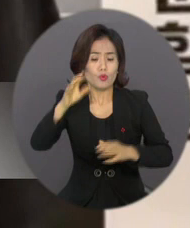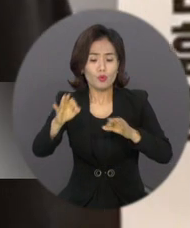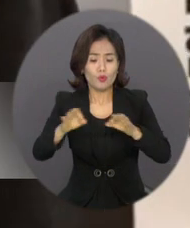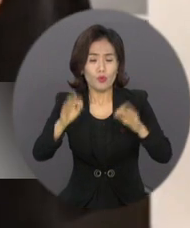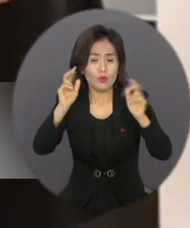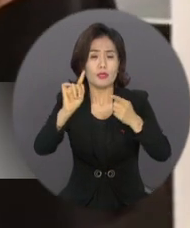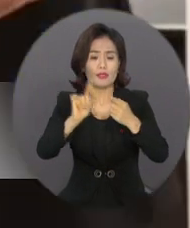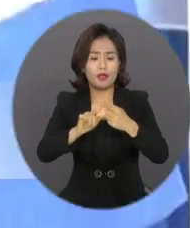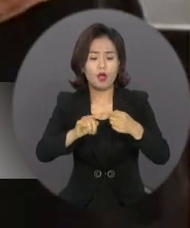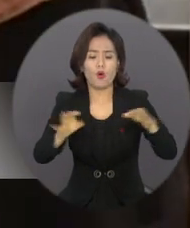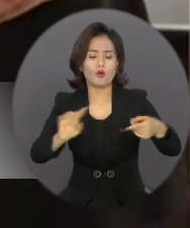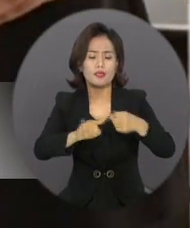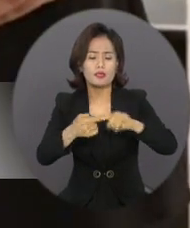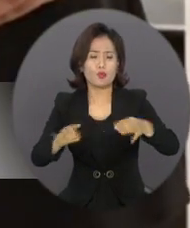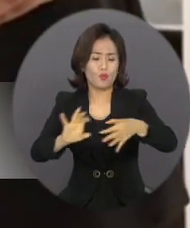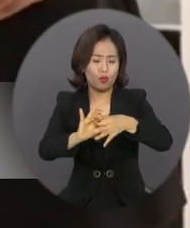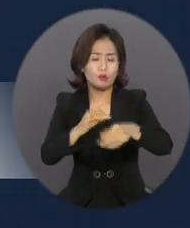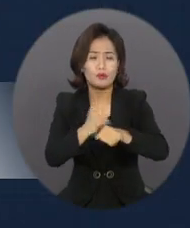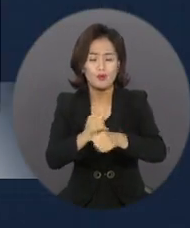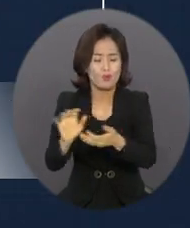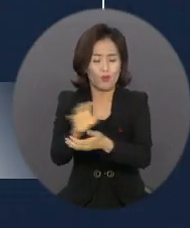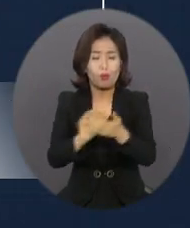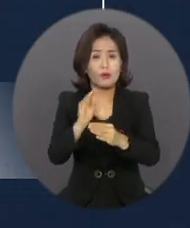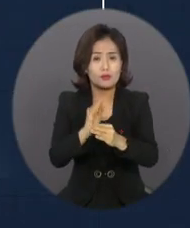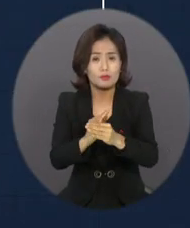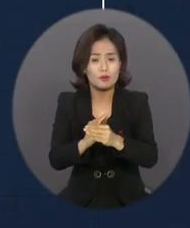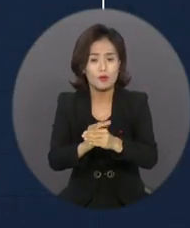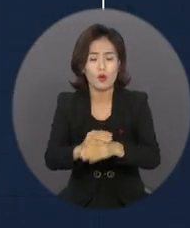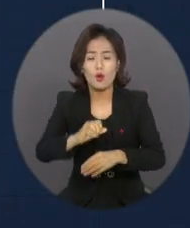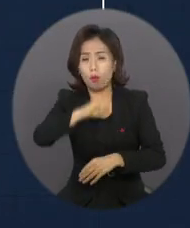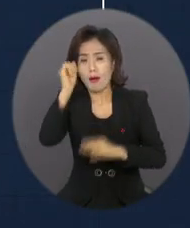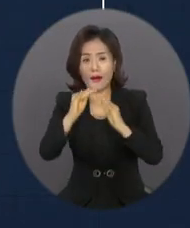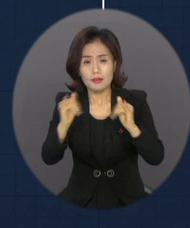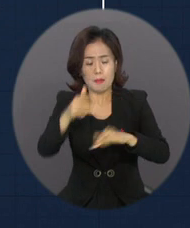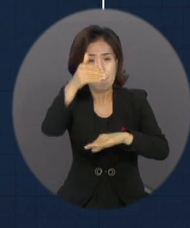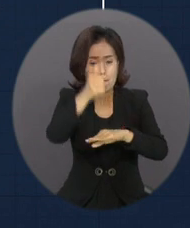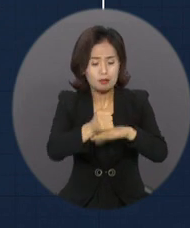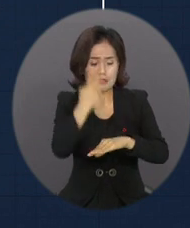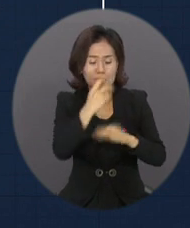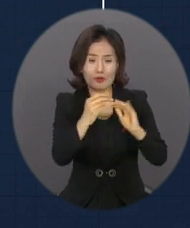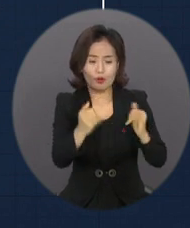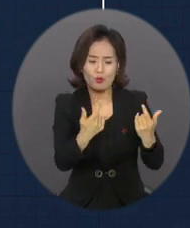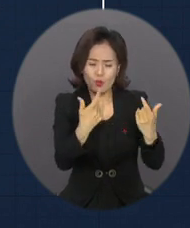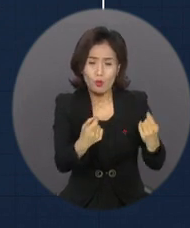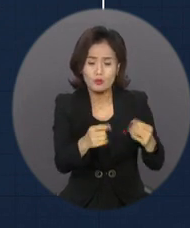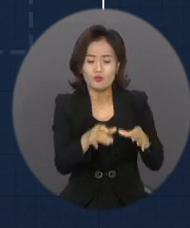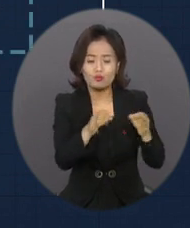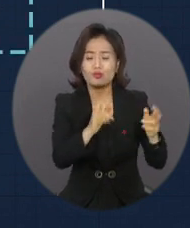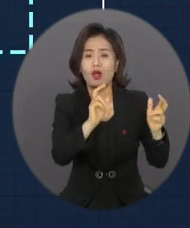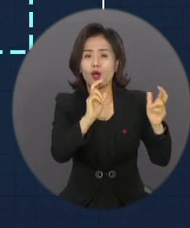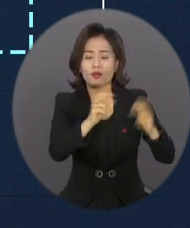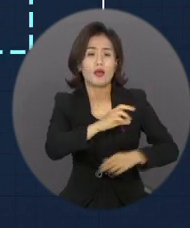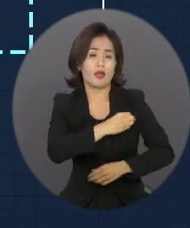둘러싼 이해충돌 논란도 끊이질 않고 있습니다 우승자가 최종 심사위원과 동일한 투자클럽 소속인데다가